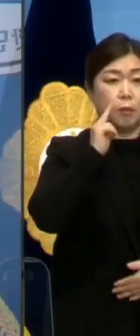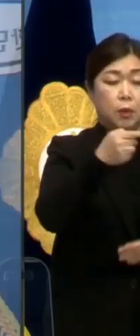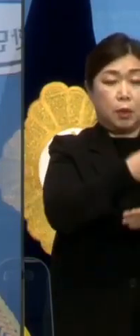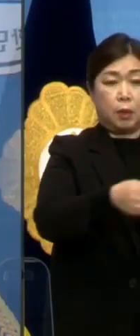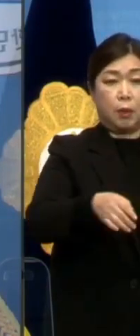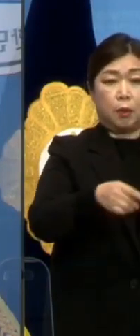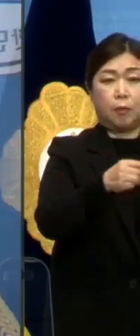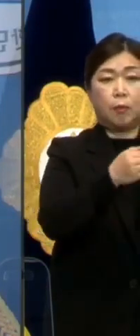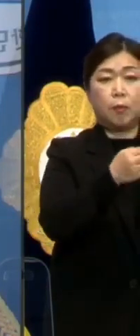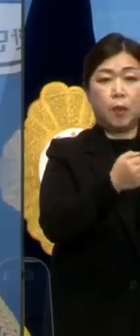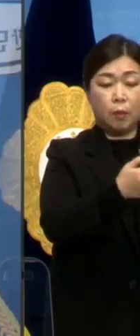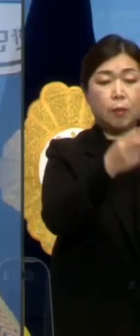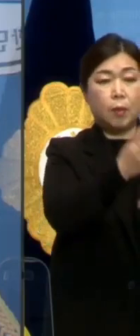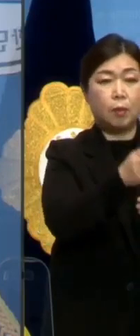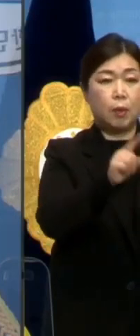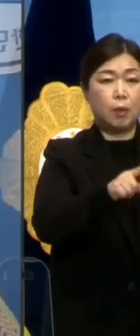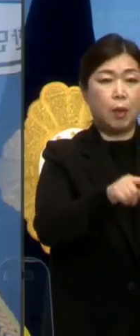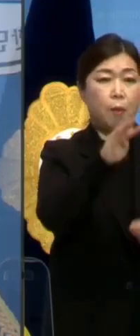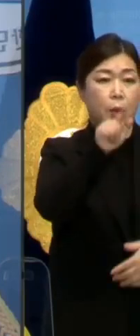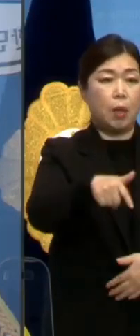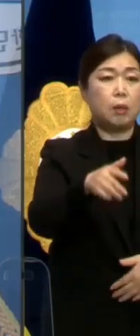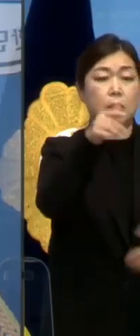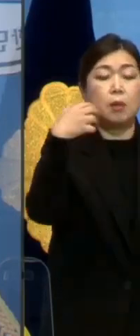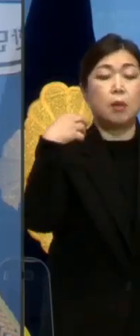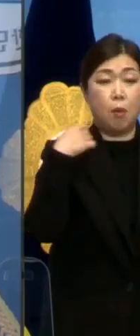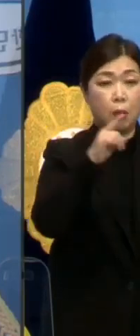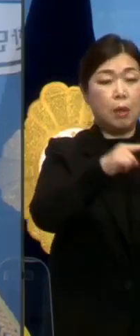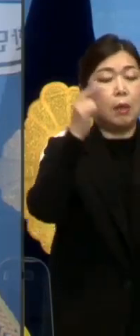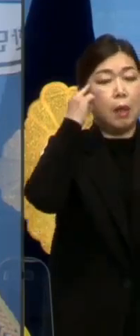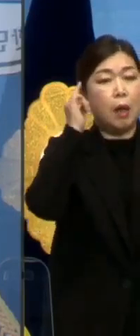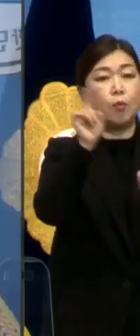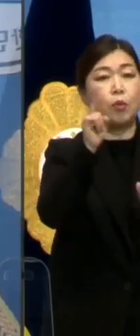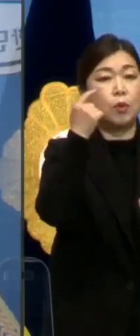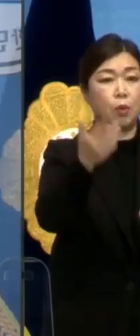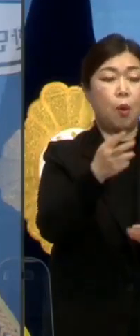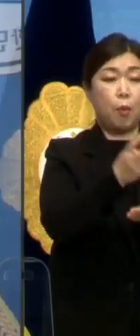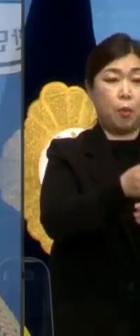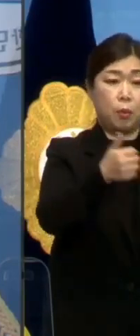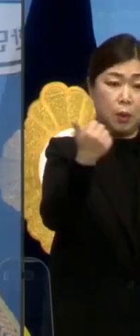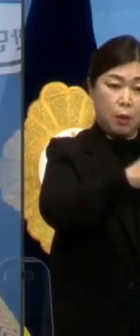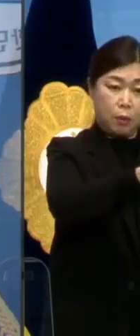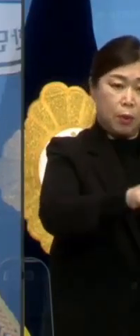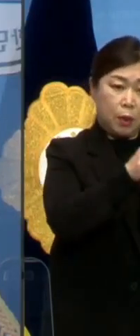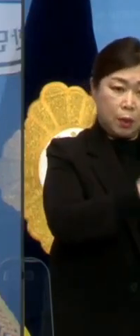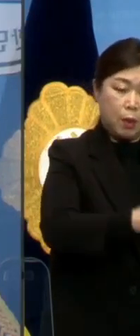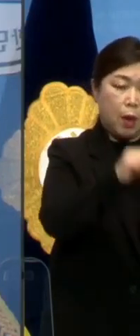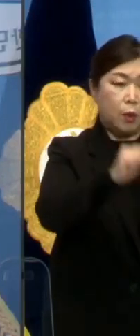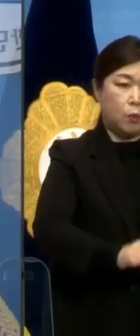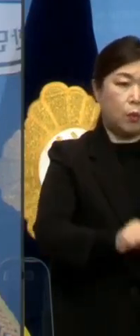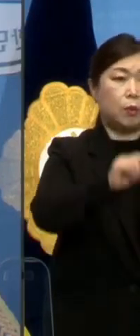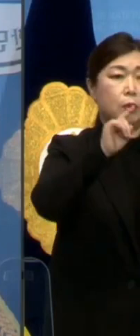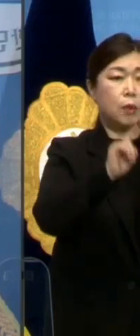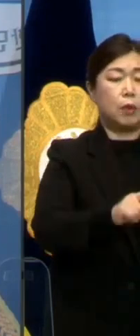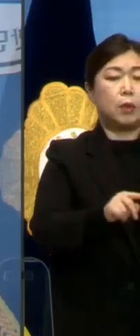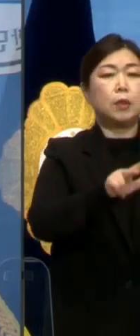중대재해기업처벌법 제정에 대한 박영선 장관의 생각이 무엇이고 법사위 법안 심사 과정에서 벌어진 행태에 대해